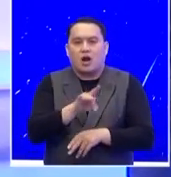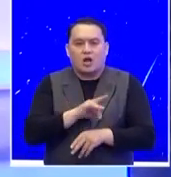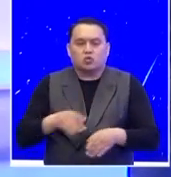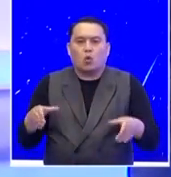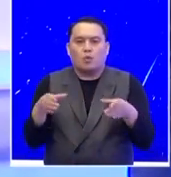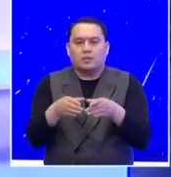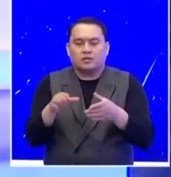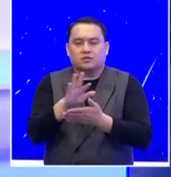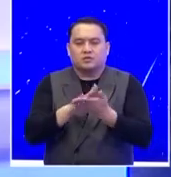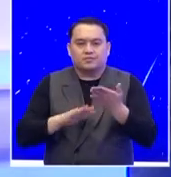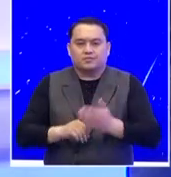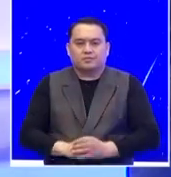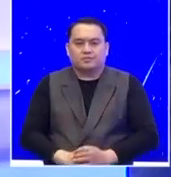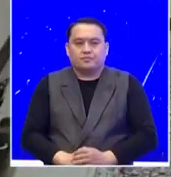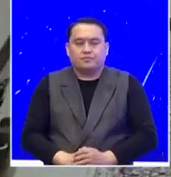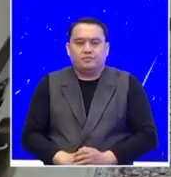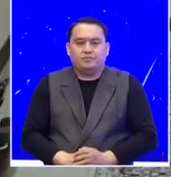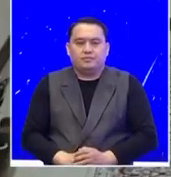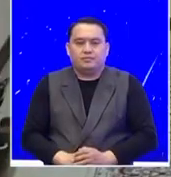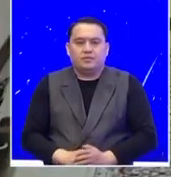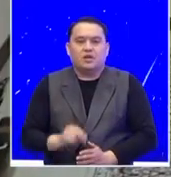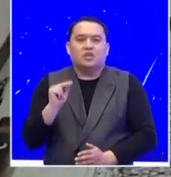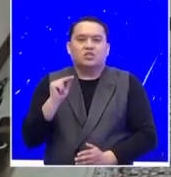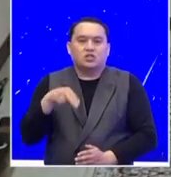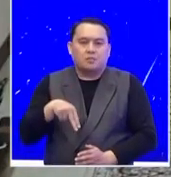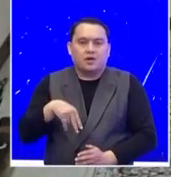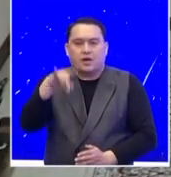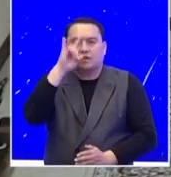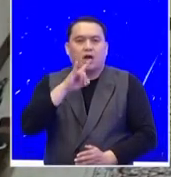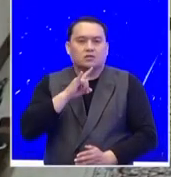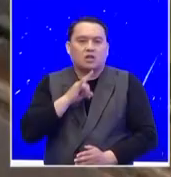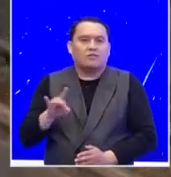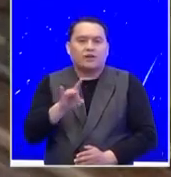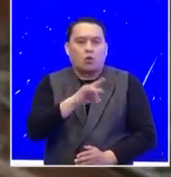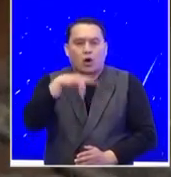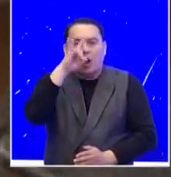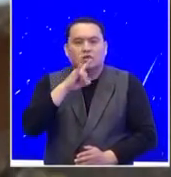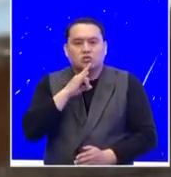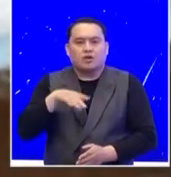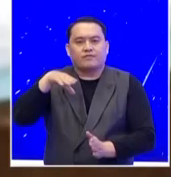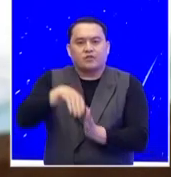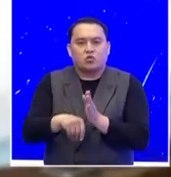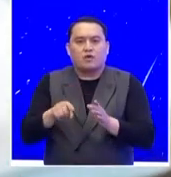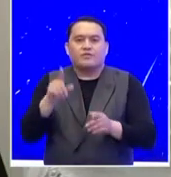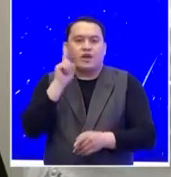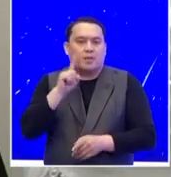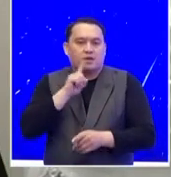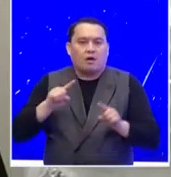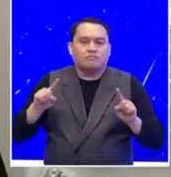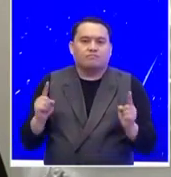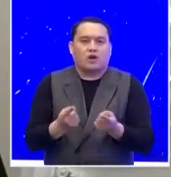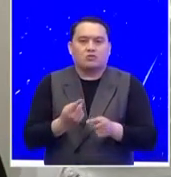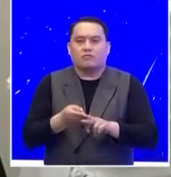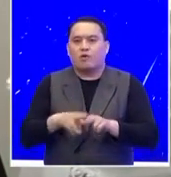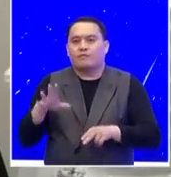ансамбли. Подробности в материале. На период чрезвычайного положения во многих регионах Казахстана введены временные ограничения. В том числе